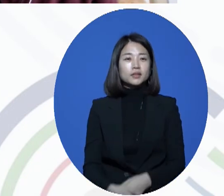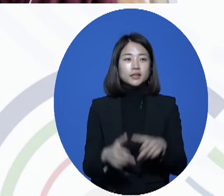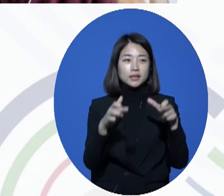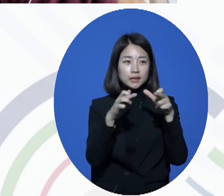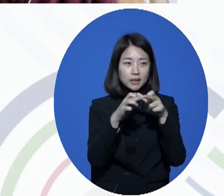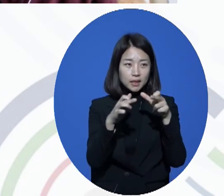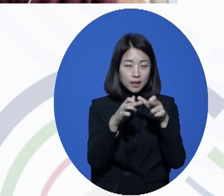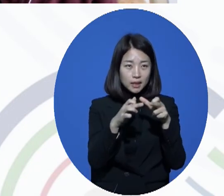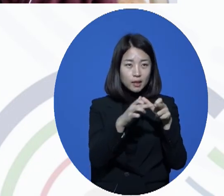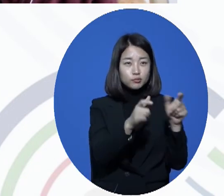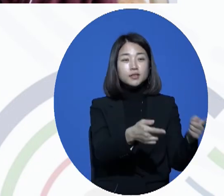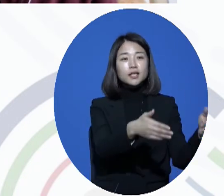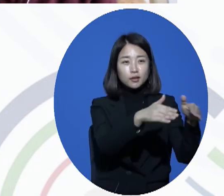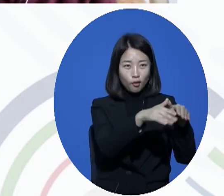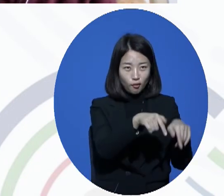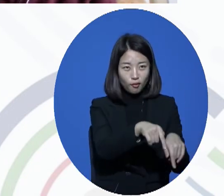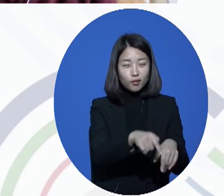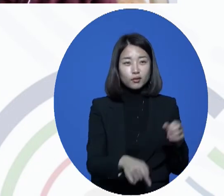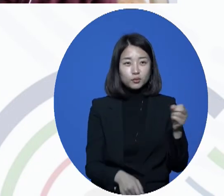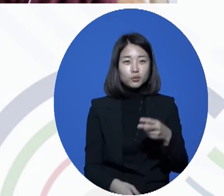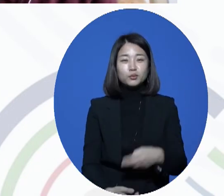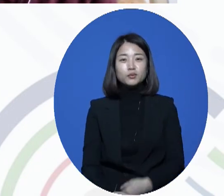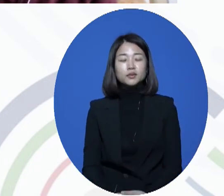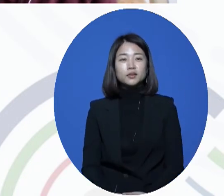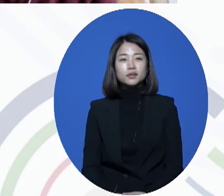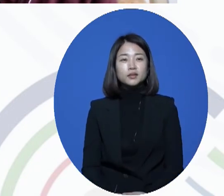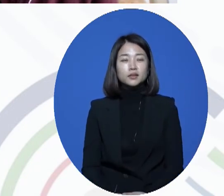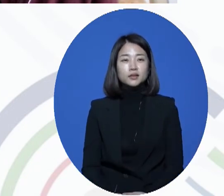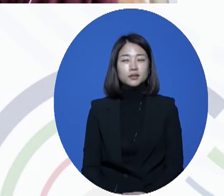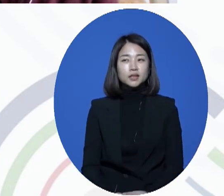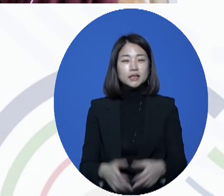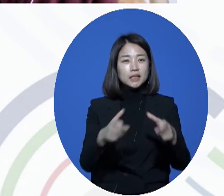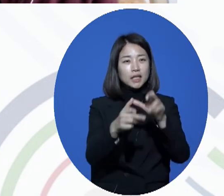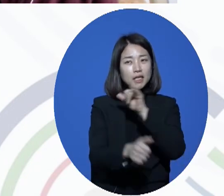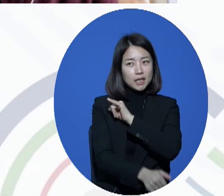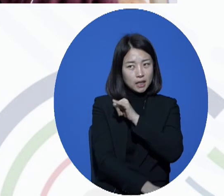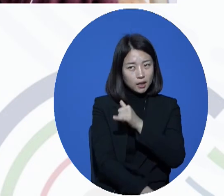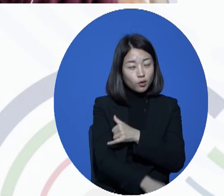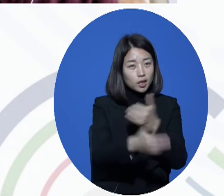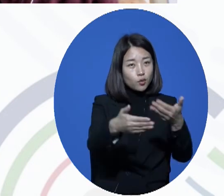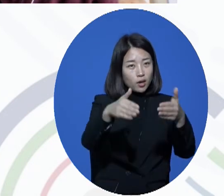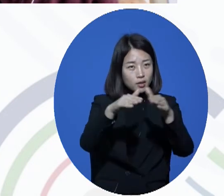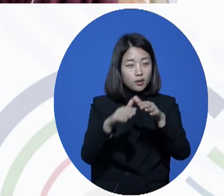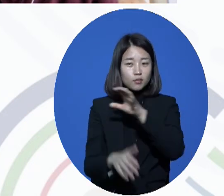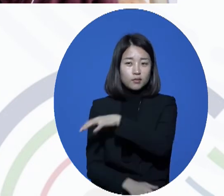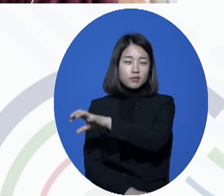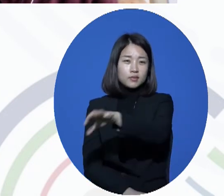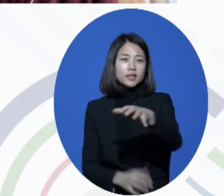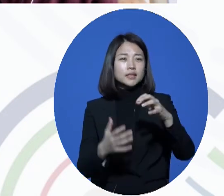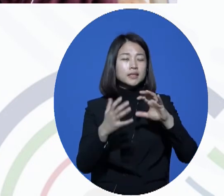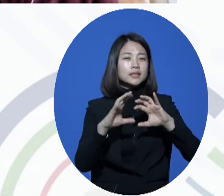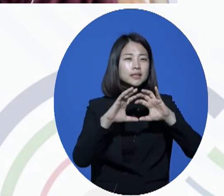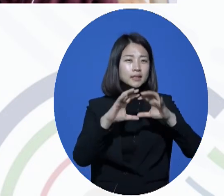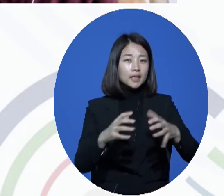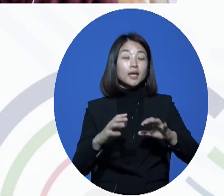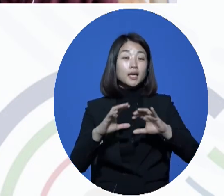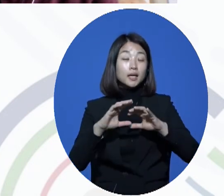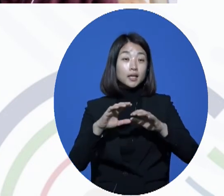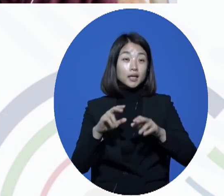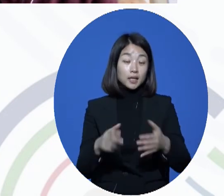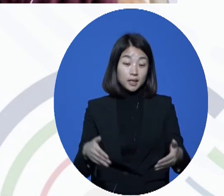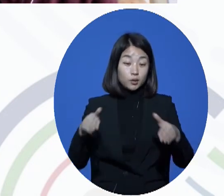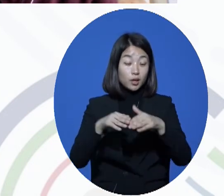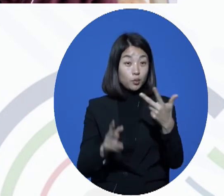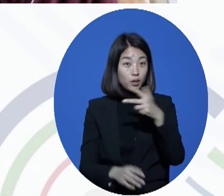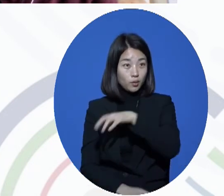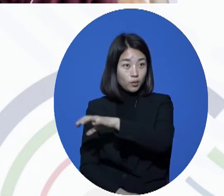장애 컨소시엄, 또 장애 인권 펀드 등 여러 기관들로 구성이 되어 있었는데 이 7개 기관